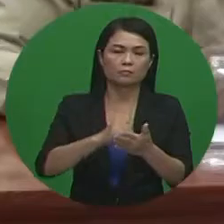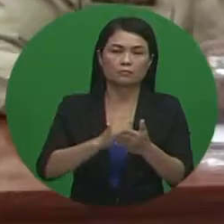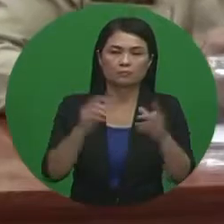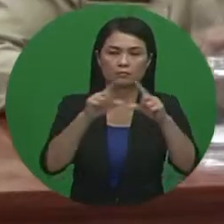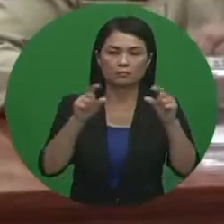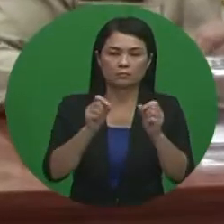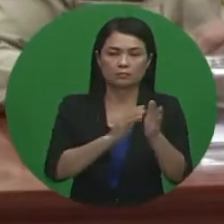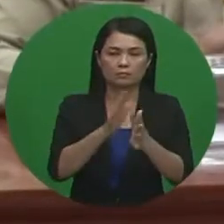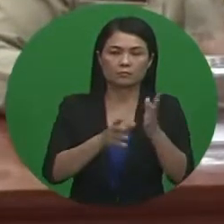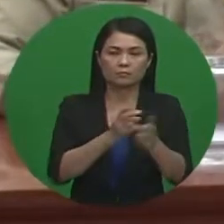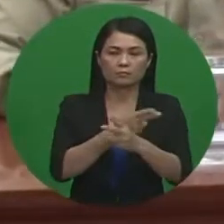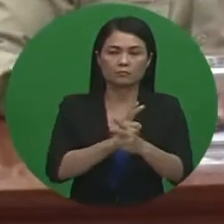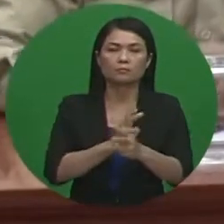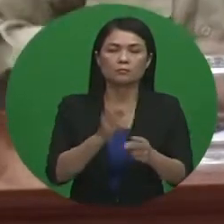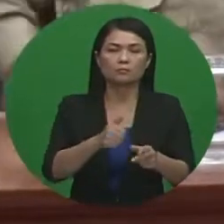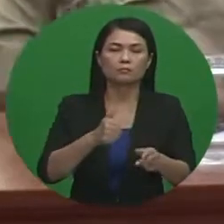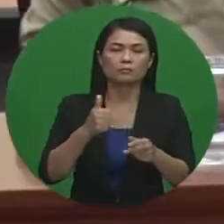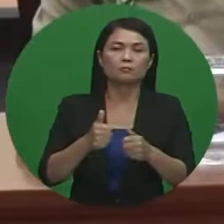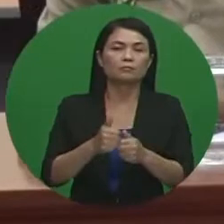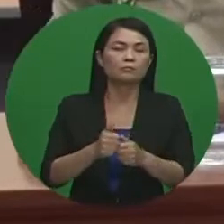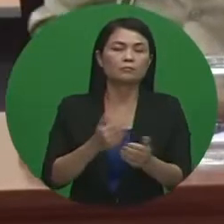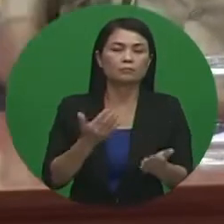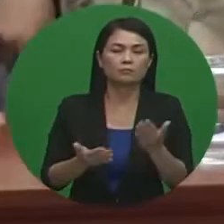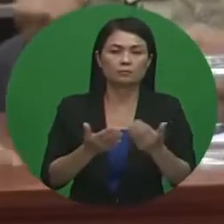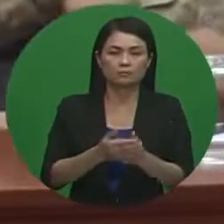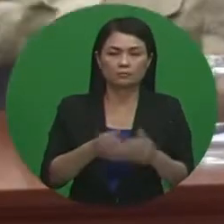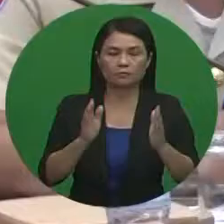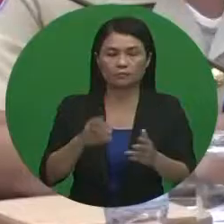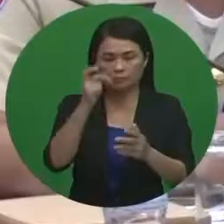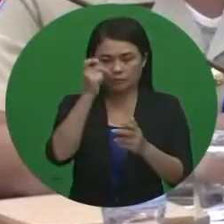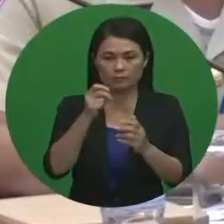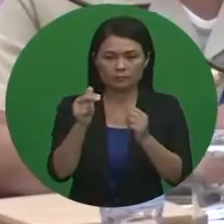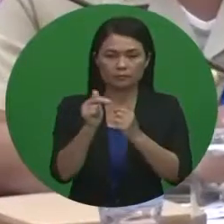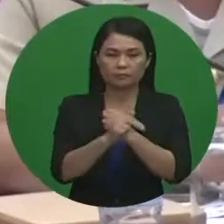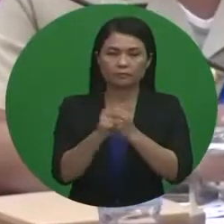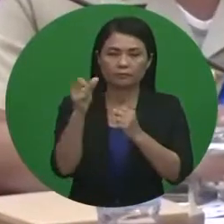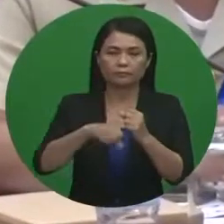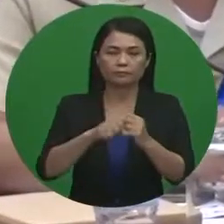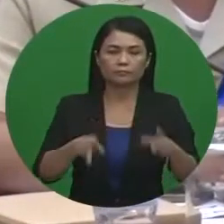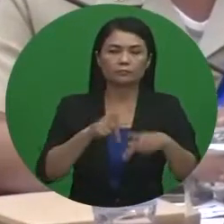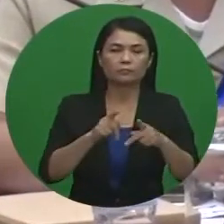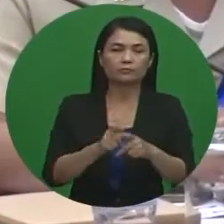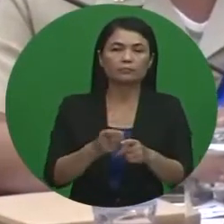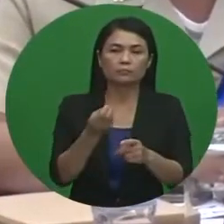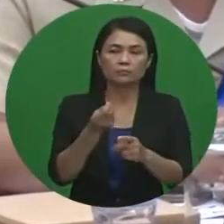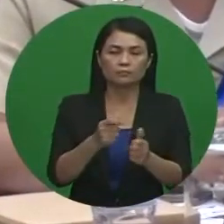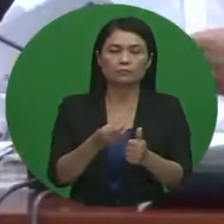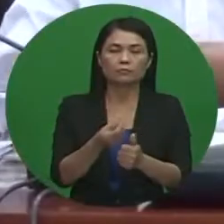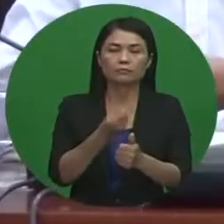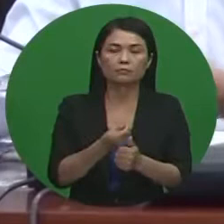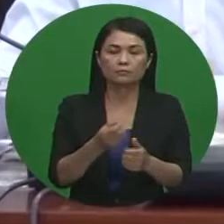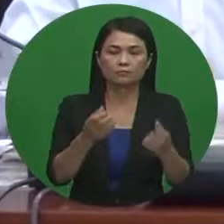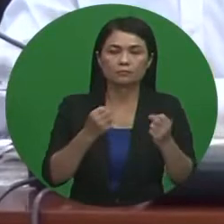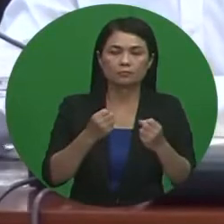ញ្ញាផលិតផលដែលមានគុណភាពប៉ុន្តែអ្នកដែលមានគំនិតទុច្ចរិតឆ្លៀតឱកាសគឺមិនចំណាយដើមទុនមិនចំណាយ